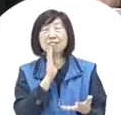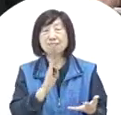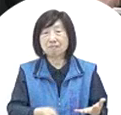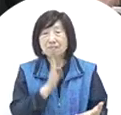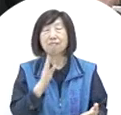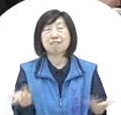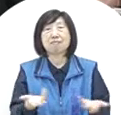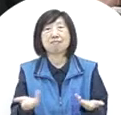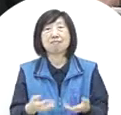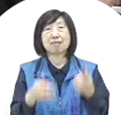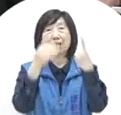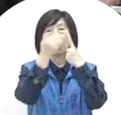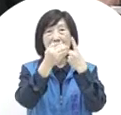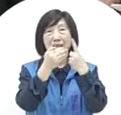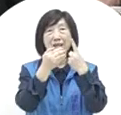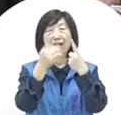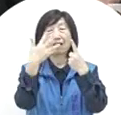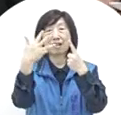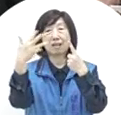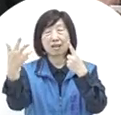哈。